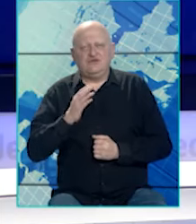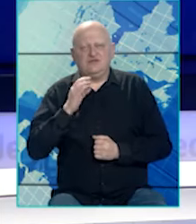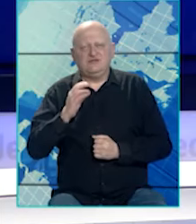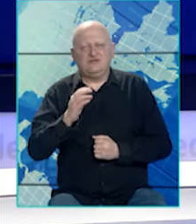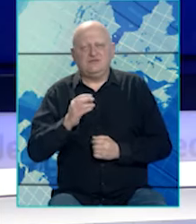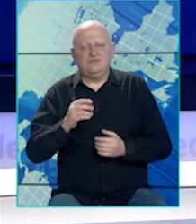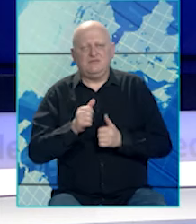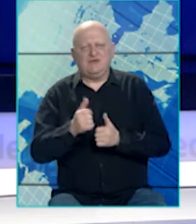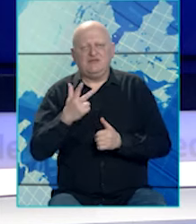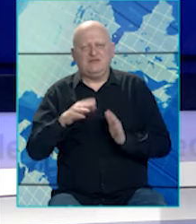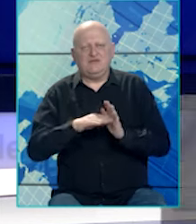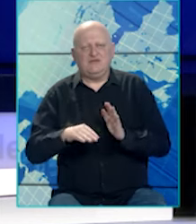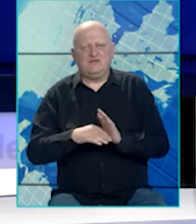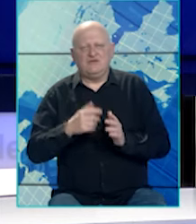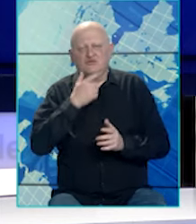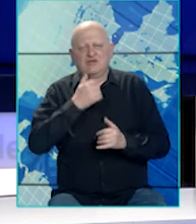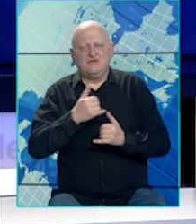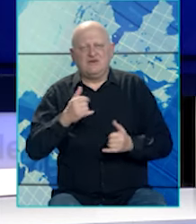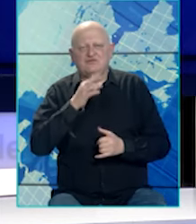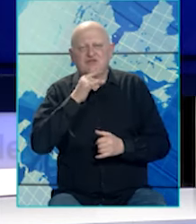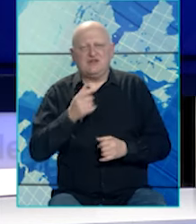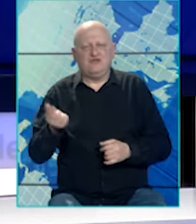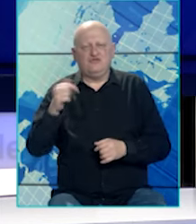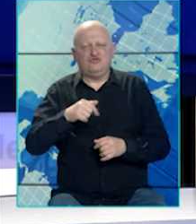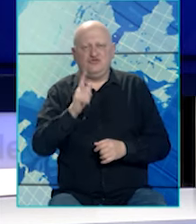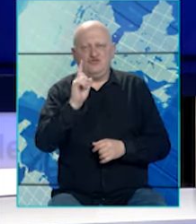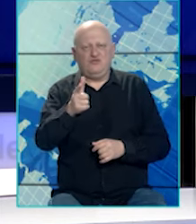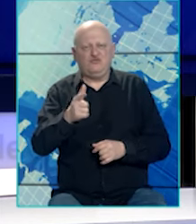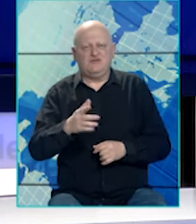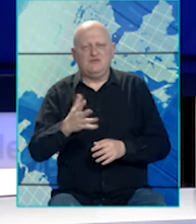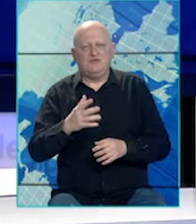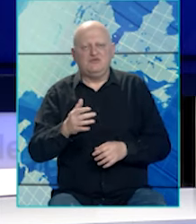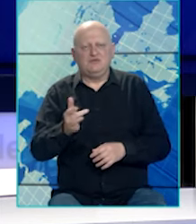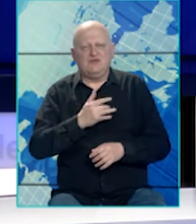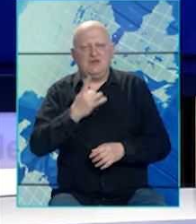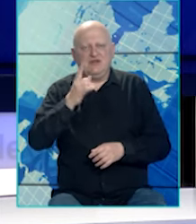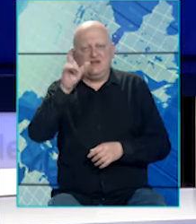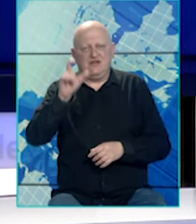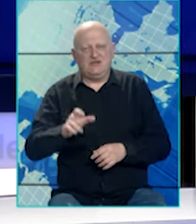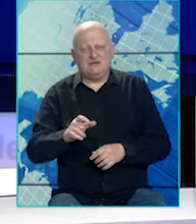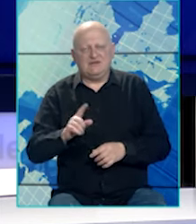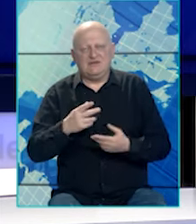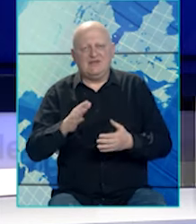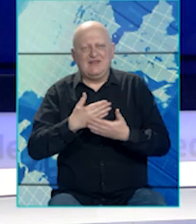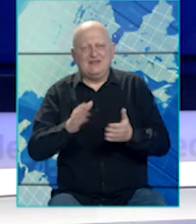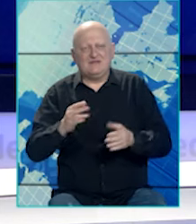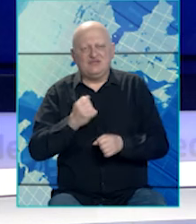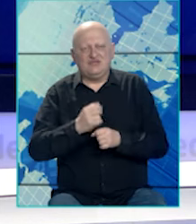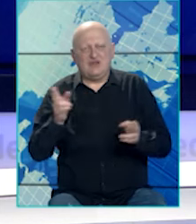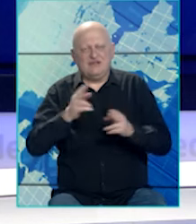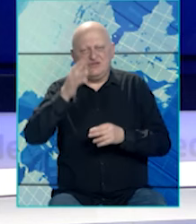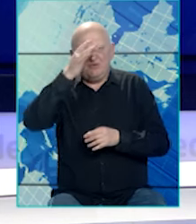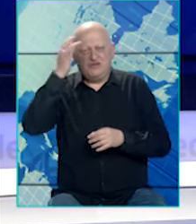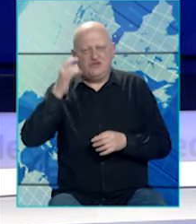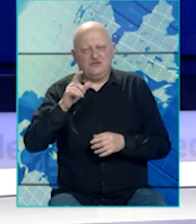Poštovani gledaoci, pratite Treći dnevnik. U Starom gradu u Sarajevu došlo je do pucnjave prilikom čega je ranjena jedna osoba.